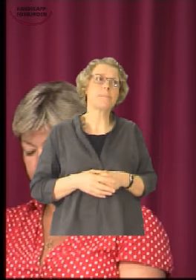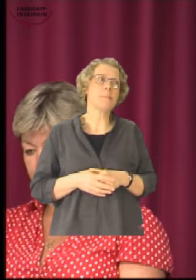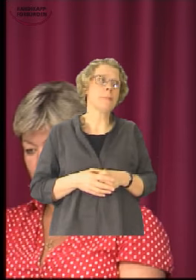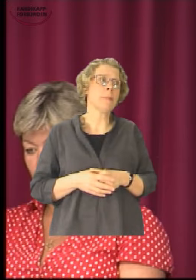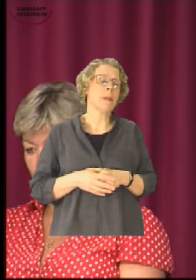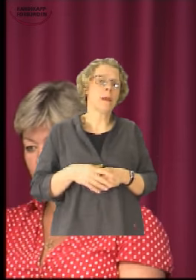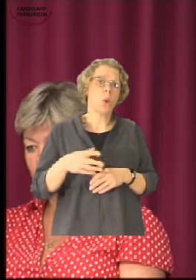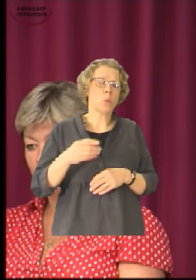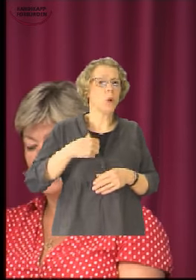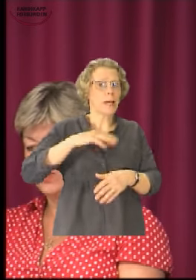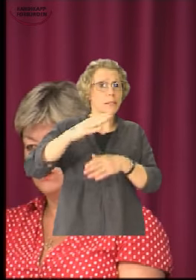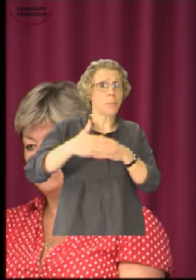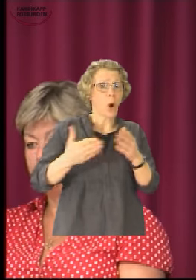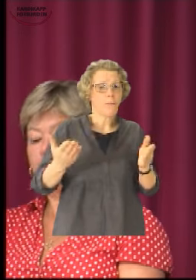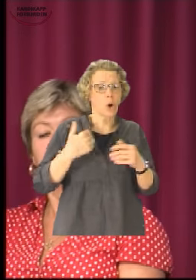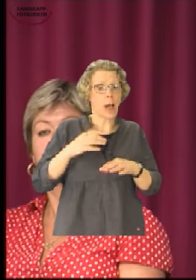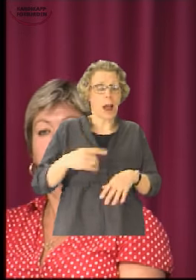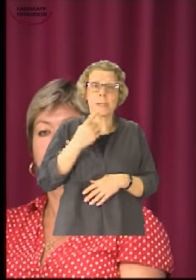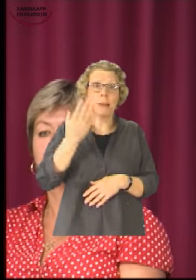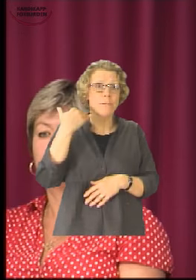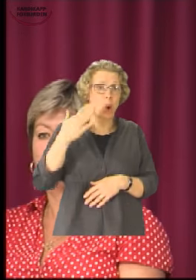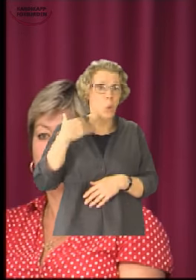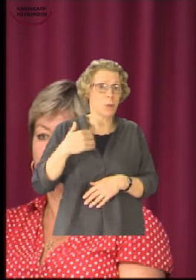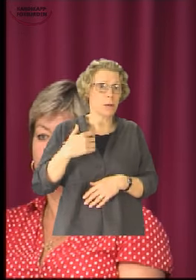förut. Att för mig så är